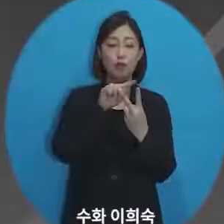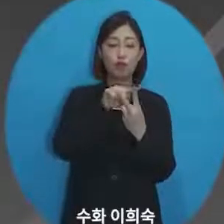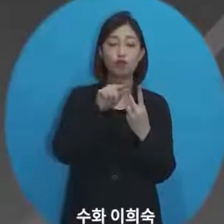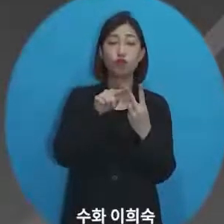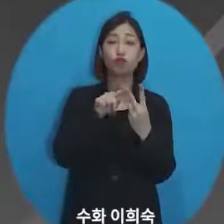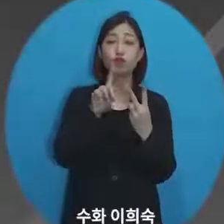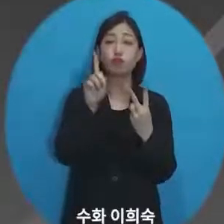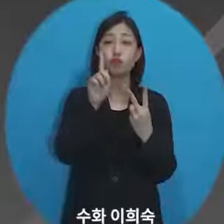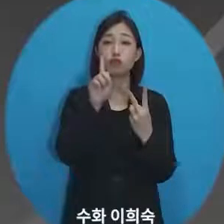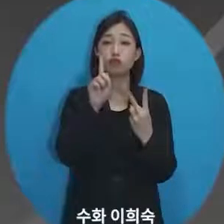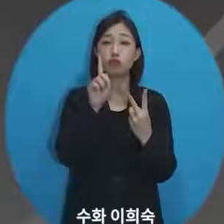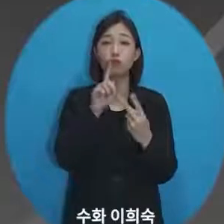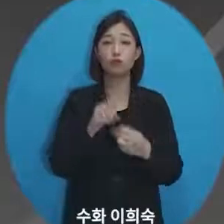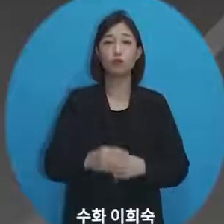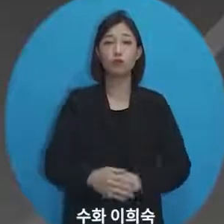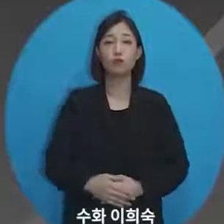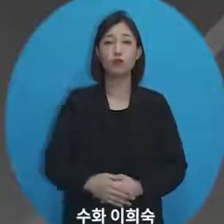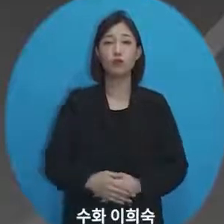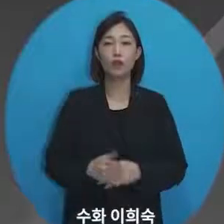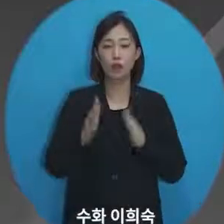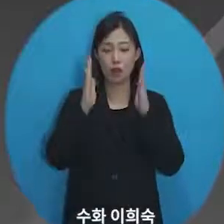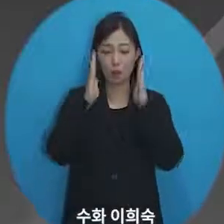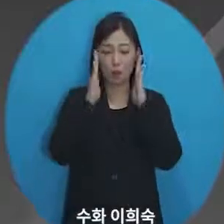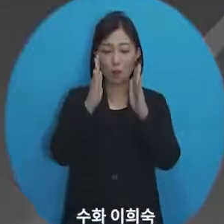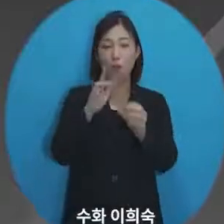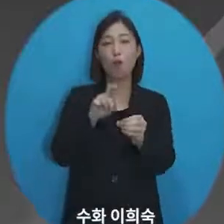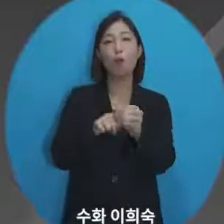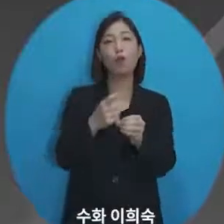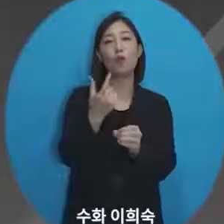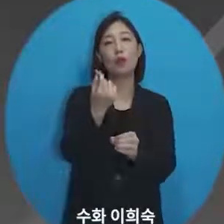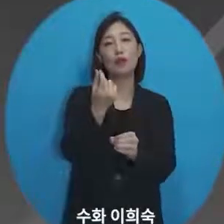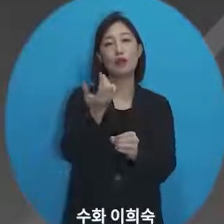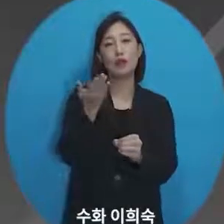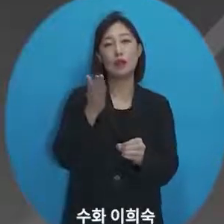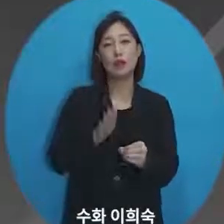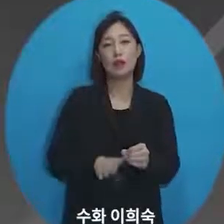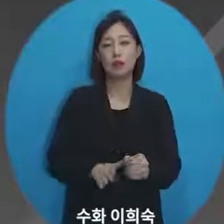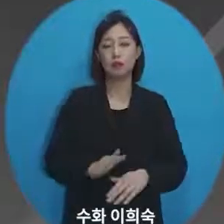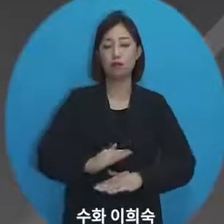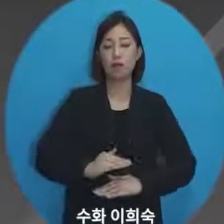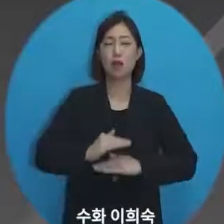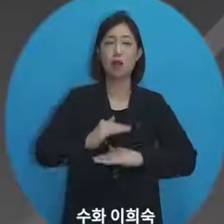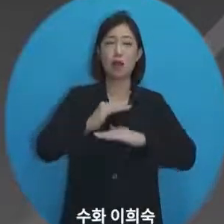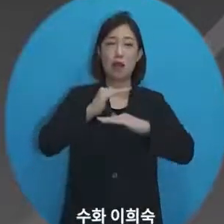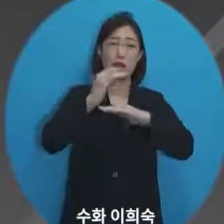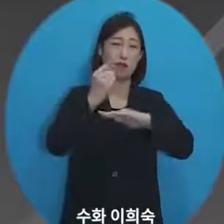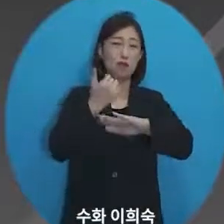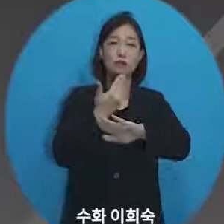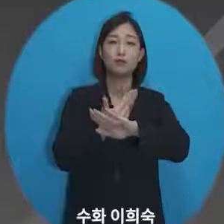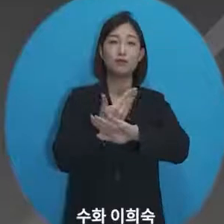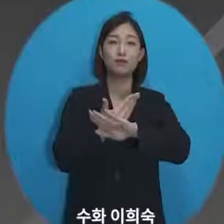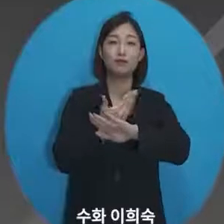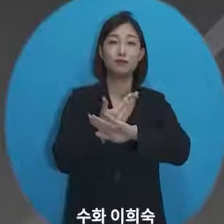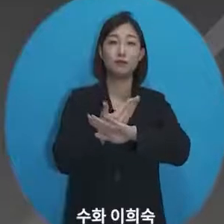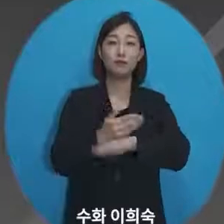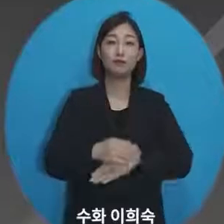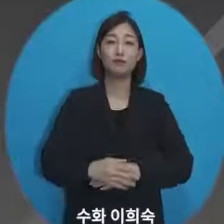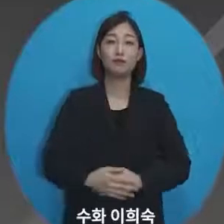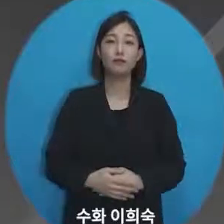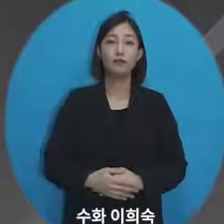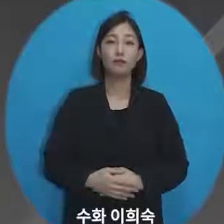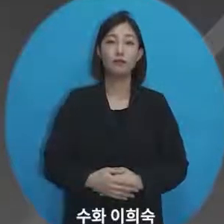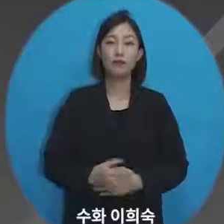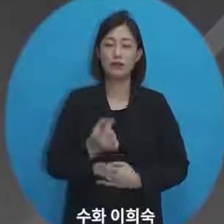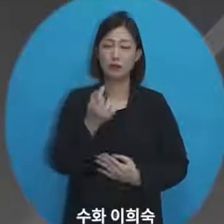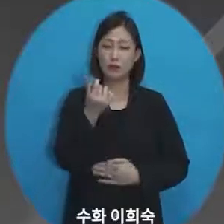유니버설 디자인이라는 거는 지향하는 목표는 같지만 시작하고 실제로 행위를 하는 점에서